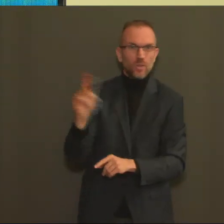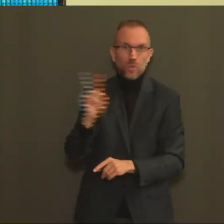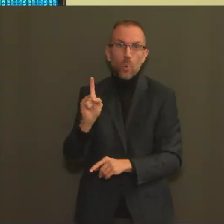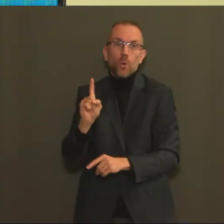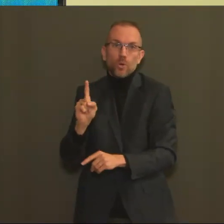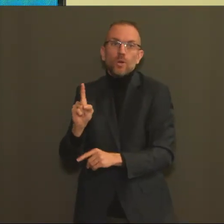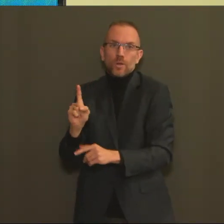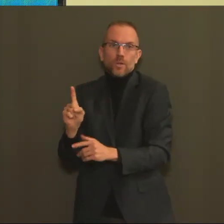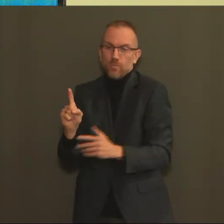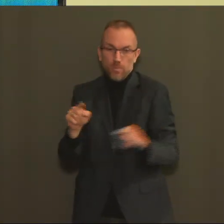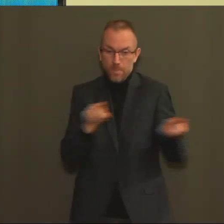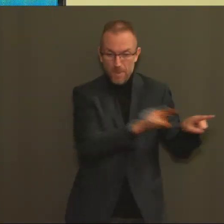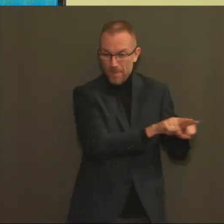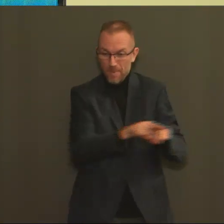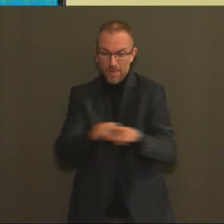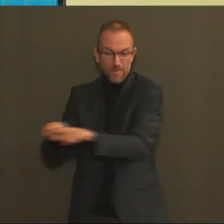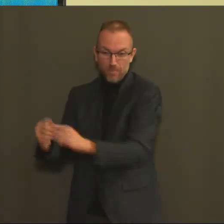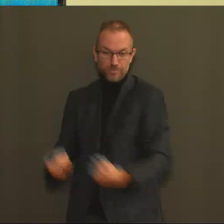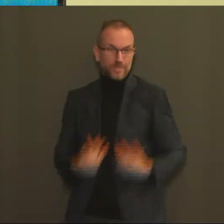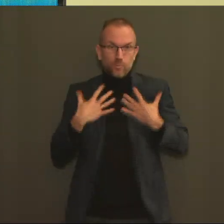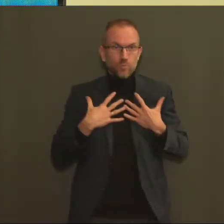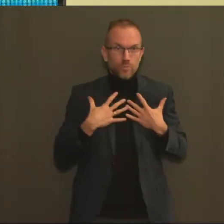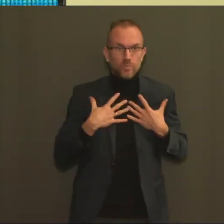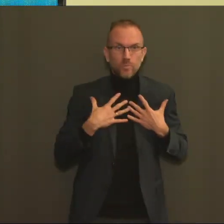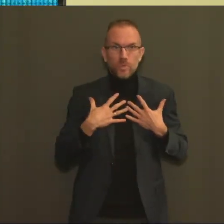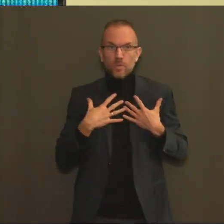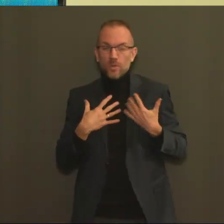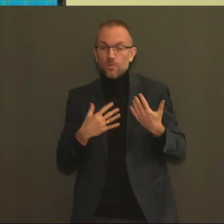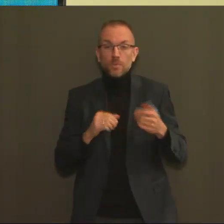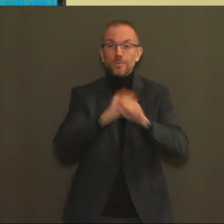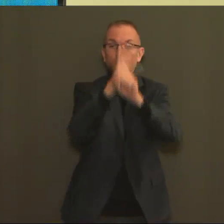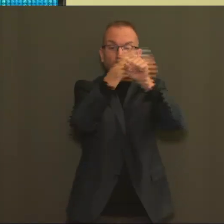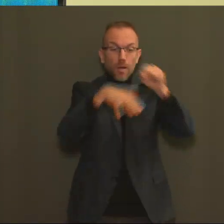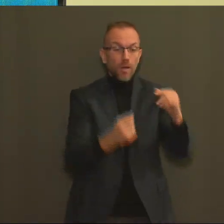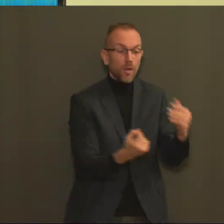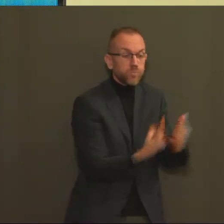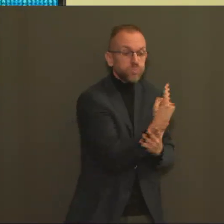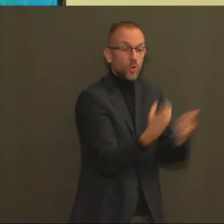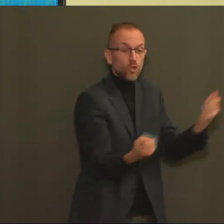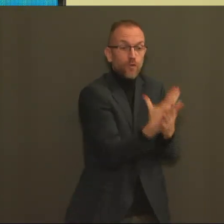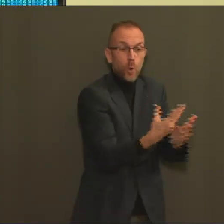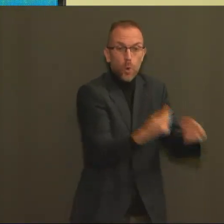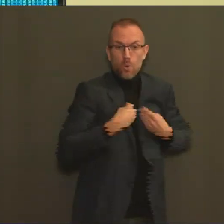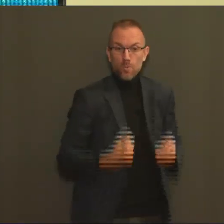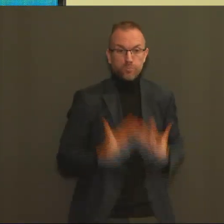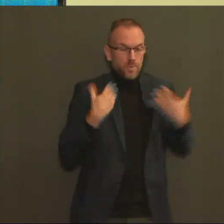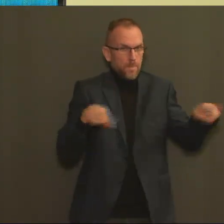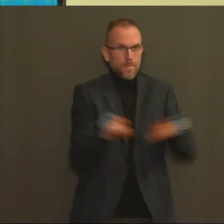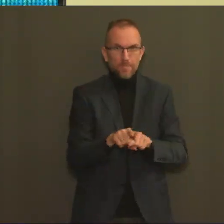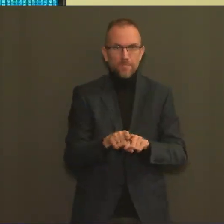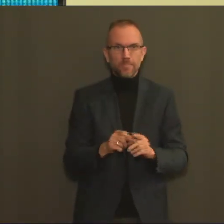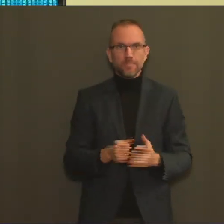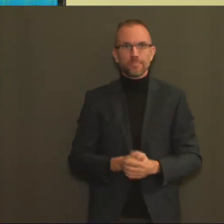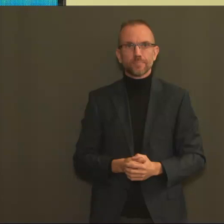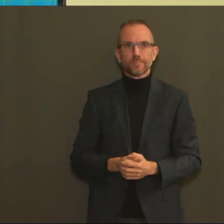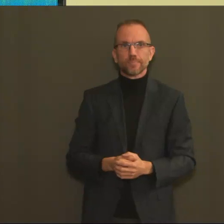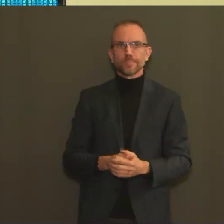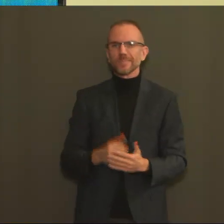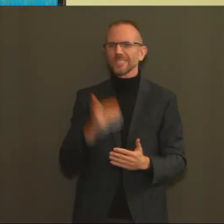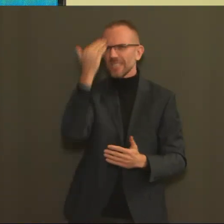het was je dan kunnen uw controle cora verhuisd en kon lid at the party kroon die prille module max christendom parfaitement